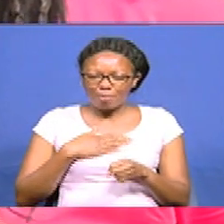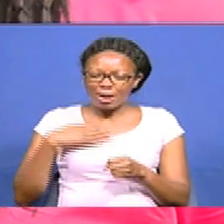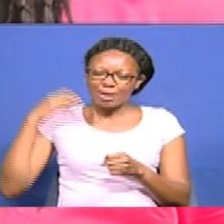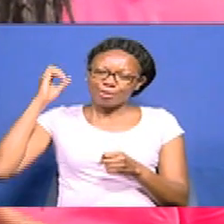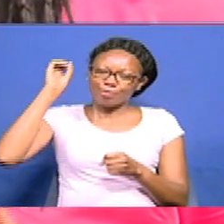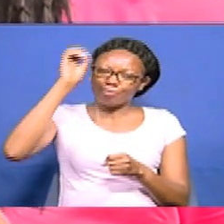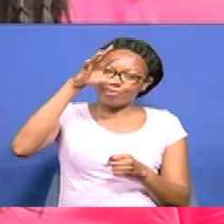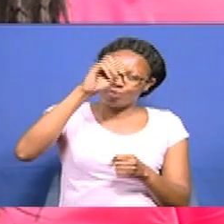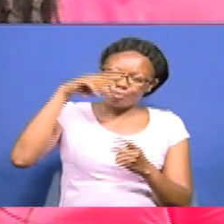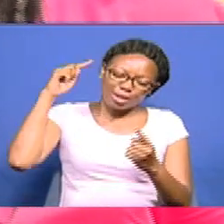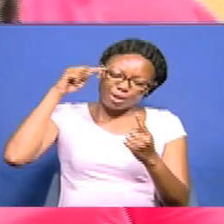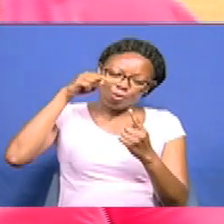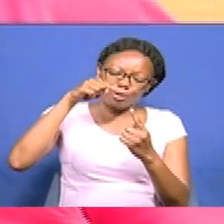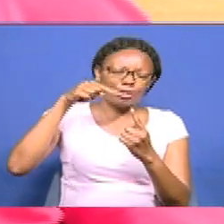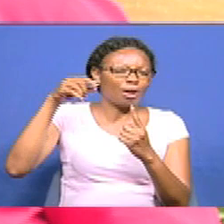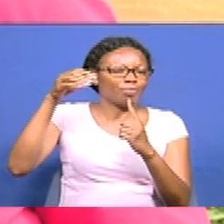naye